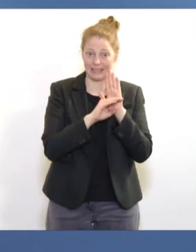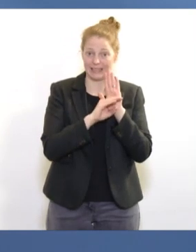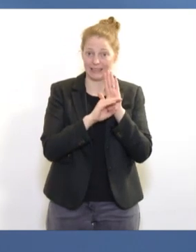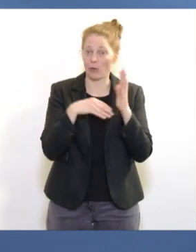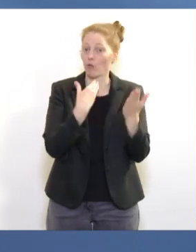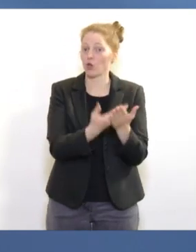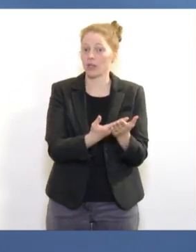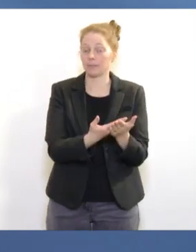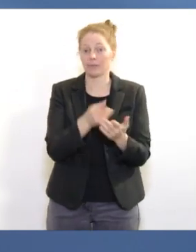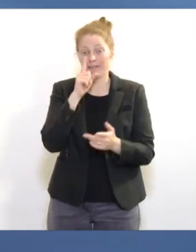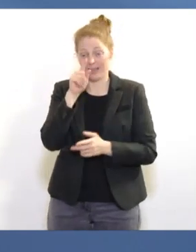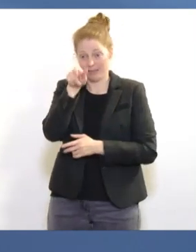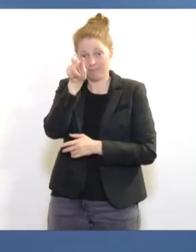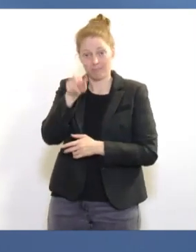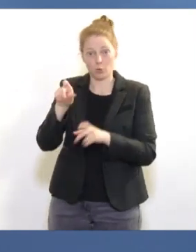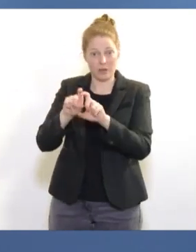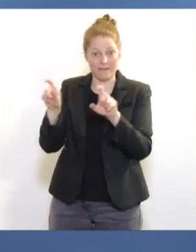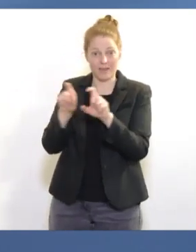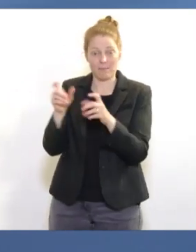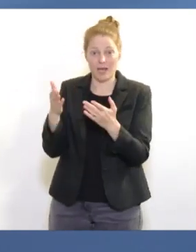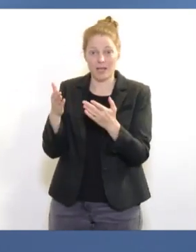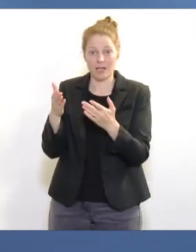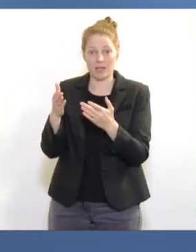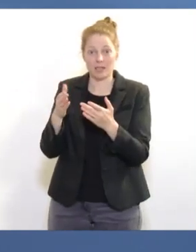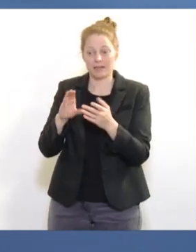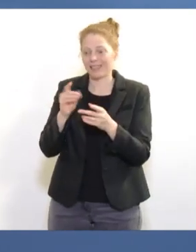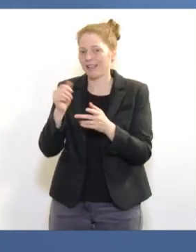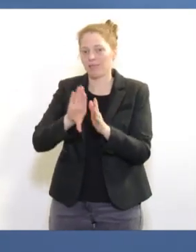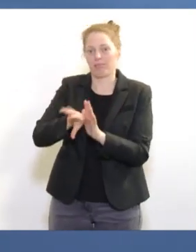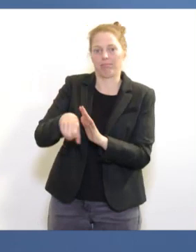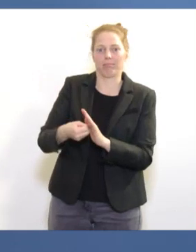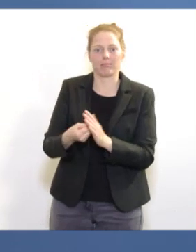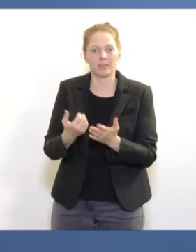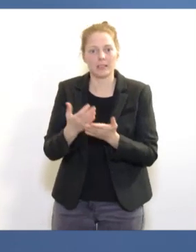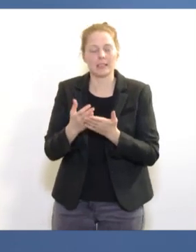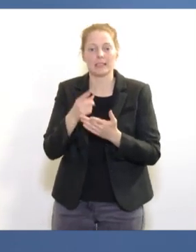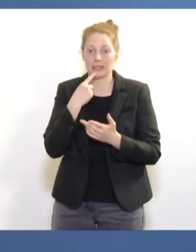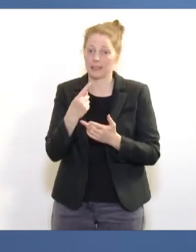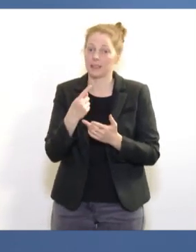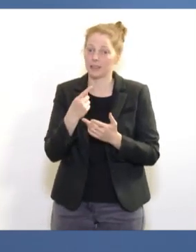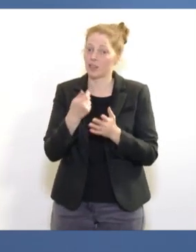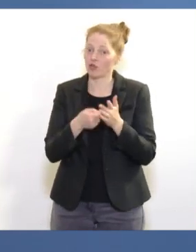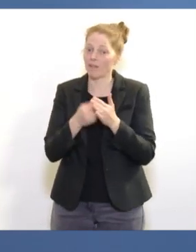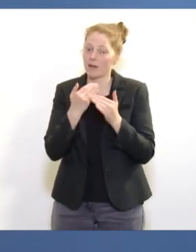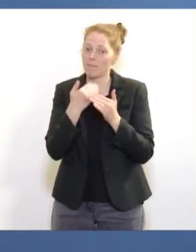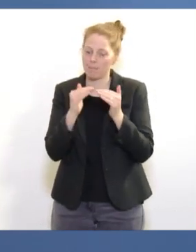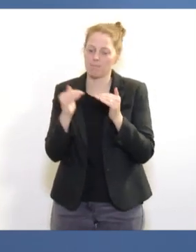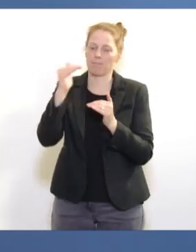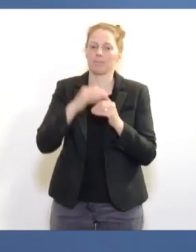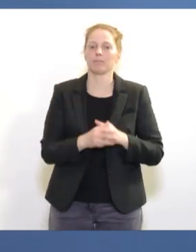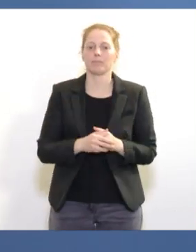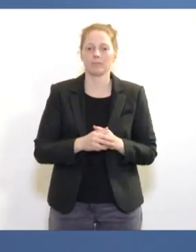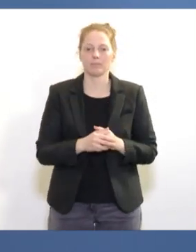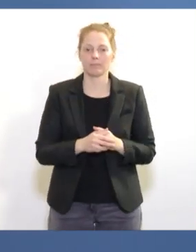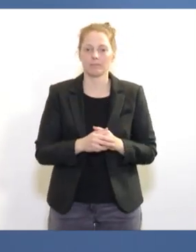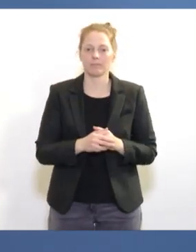für die Fuddeln wesentlich werden erheben. Ich habe für gesagt, über 372